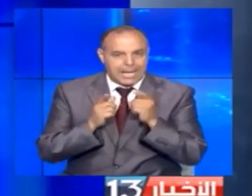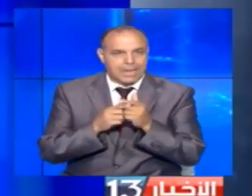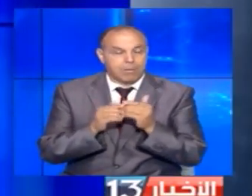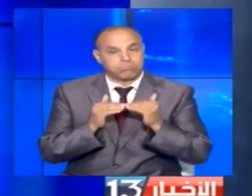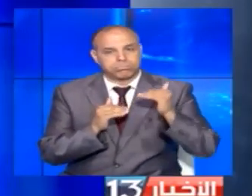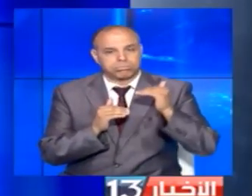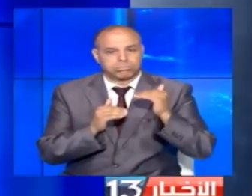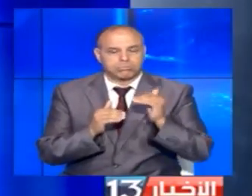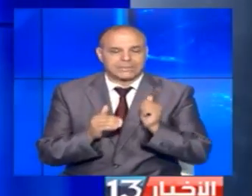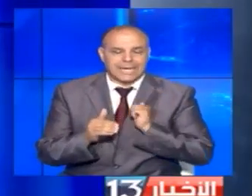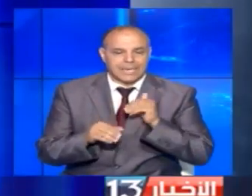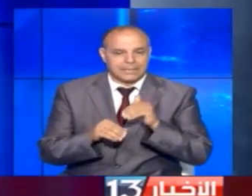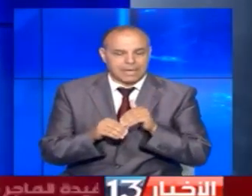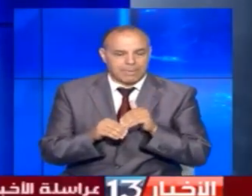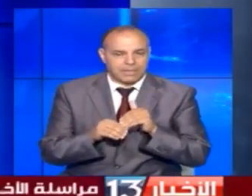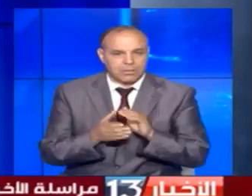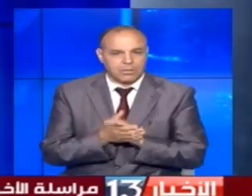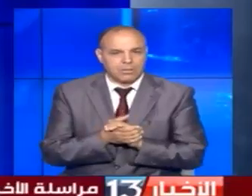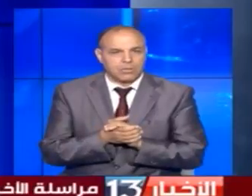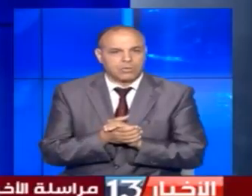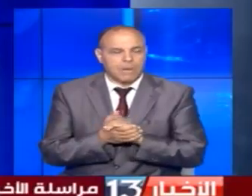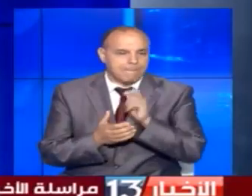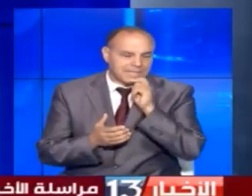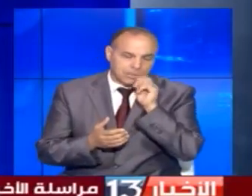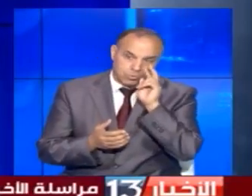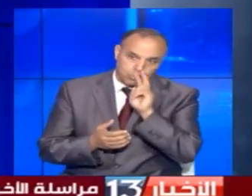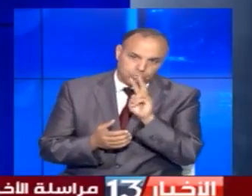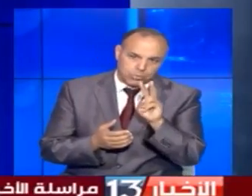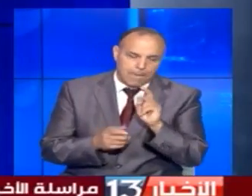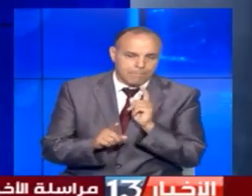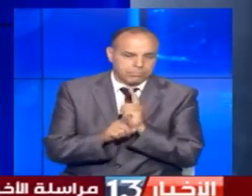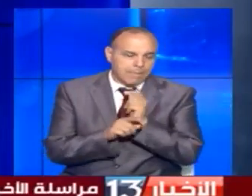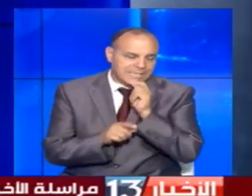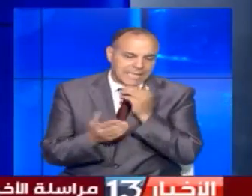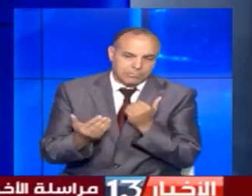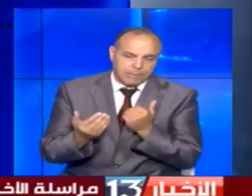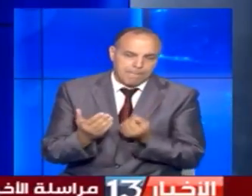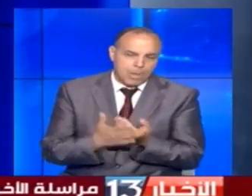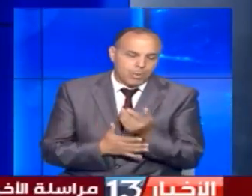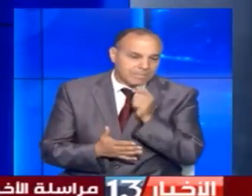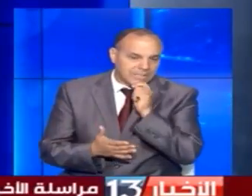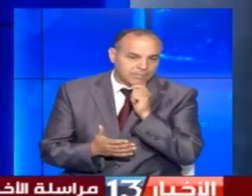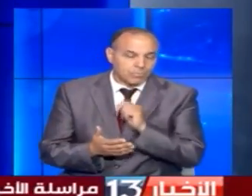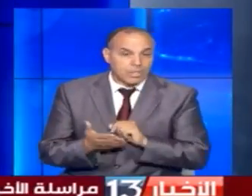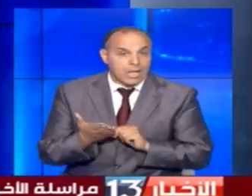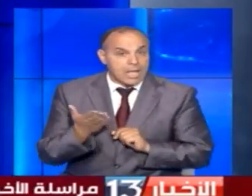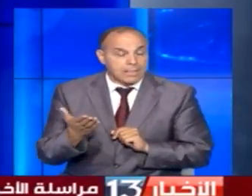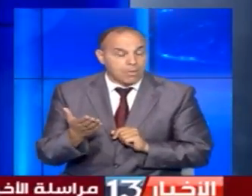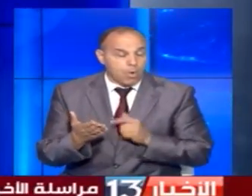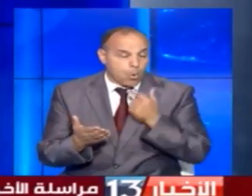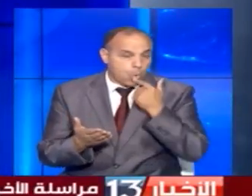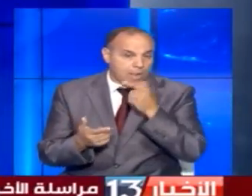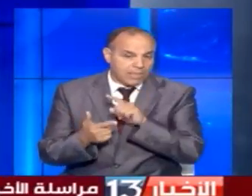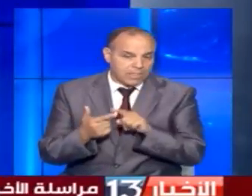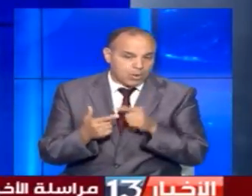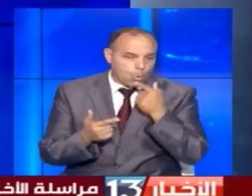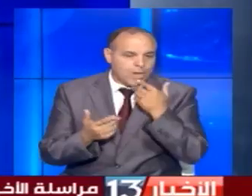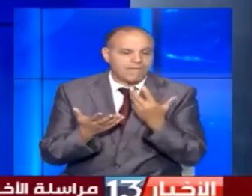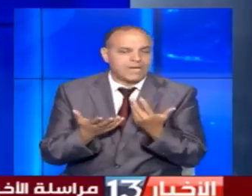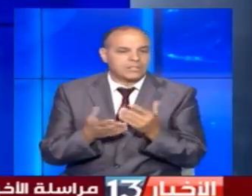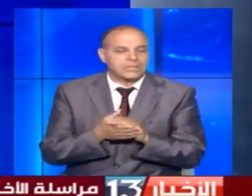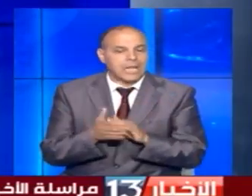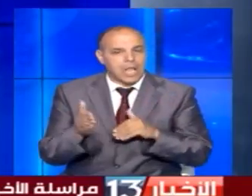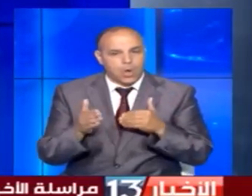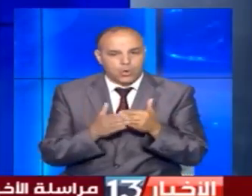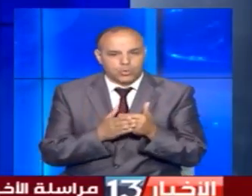العليا المستقلة للانتخابات، وما زلت لم أستقي عنه بعد معلومات. وما زالت العملية جارية طبعا إلى